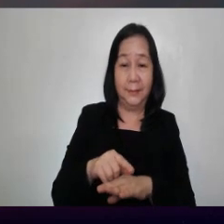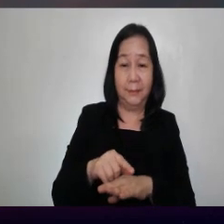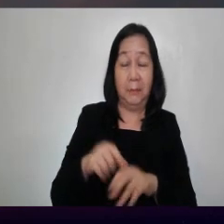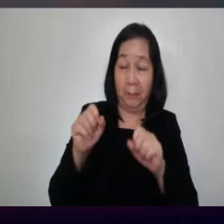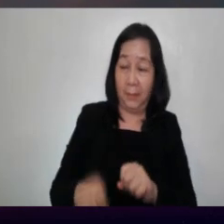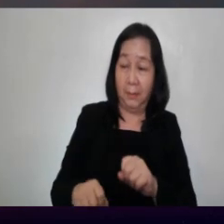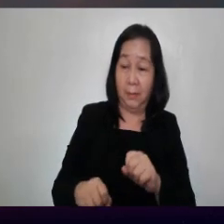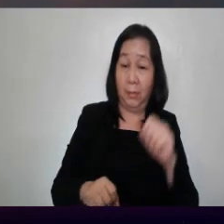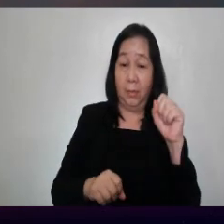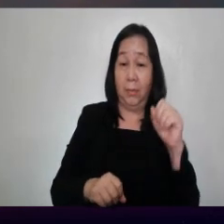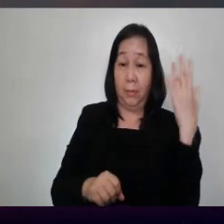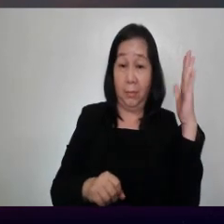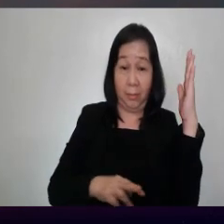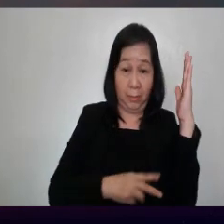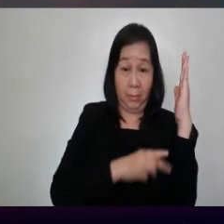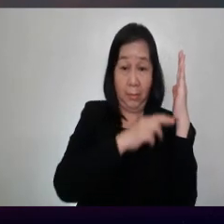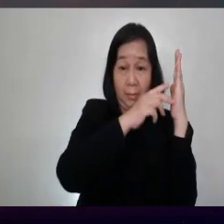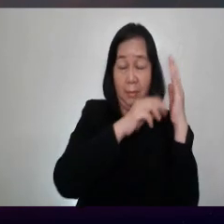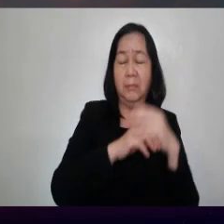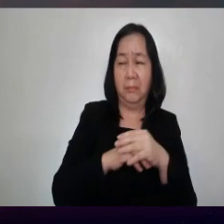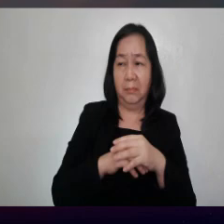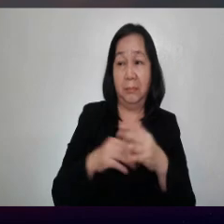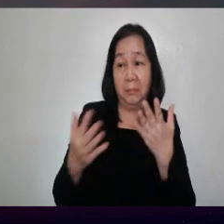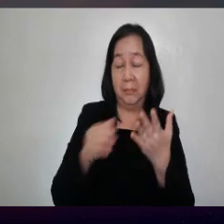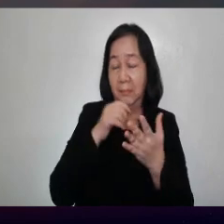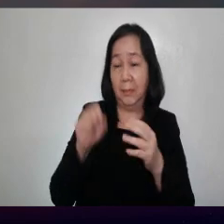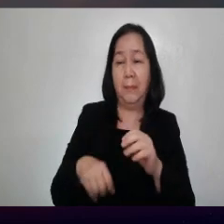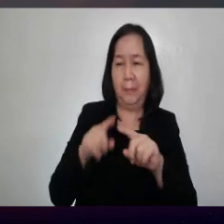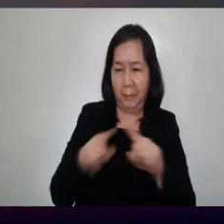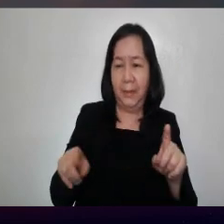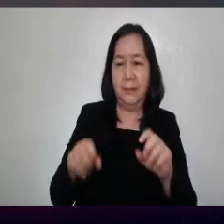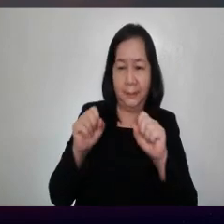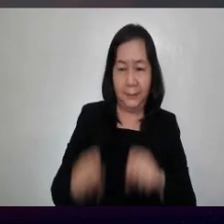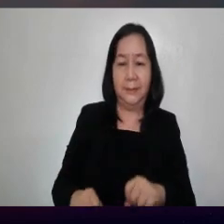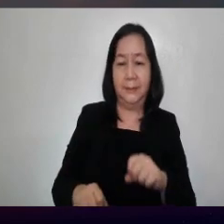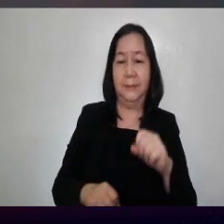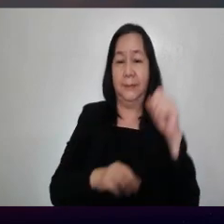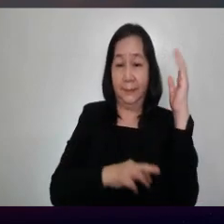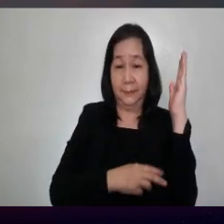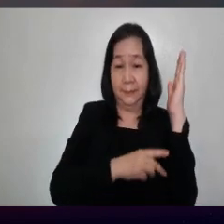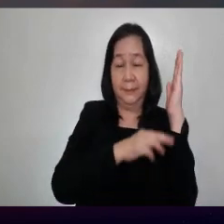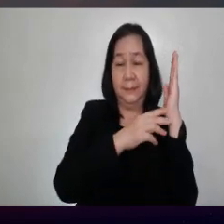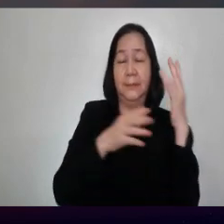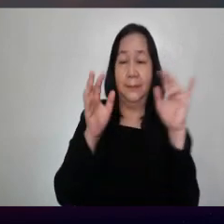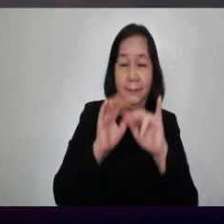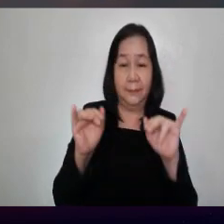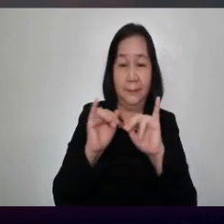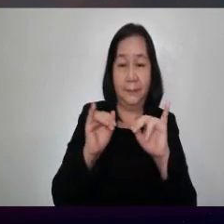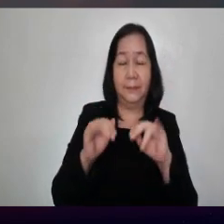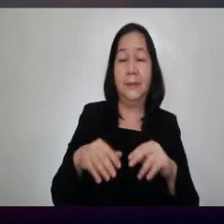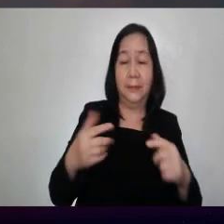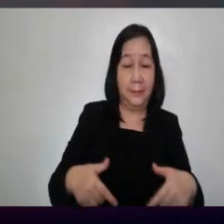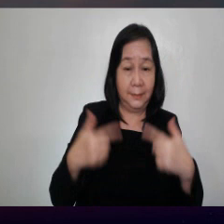nitong umakyat sa mga puno. Parang imposible, no? Ngunit nagawa nitong umangkop upang mabuhay sa parehong